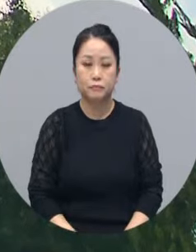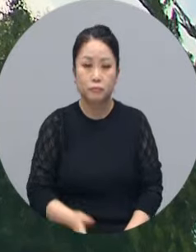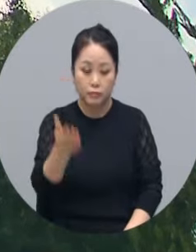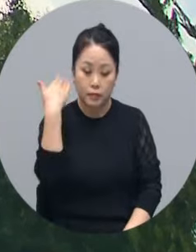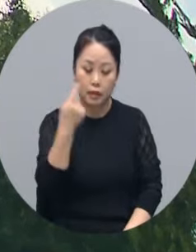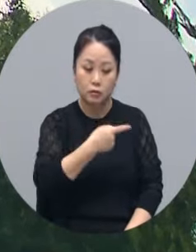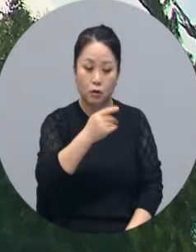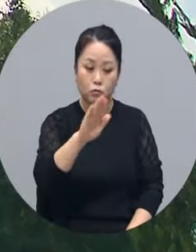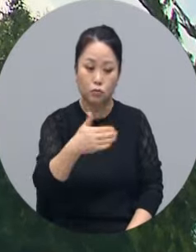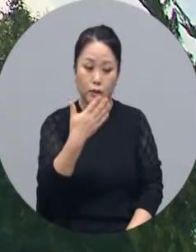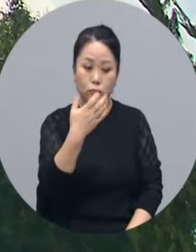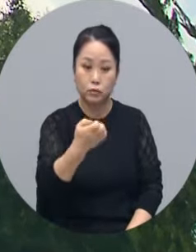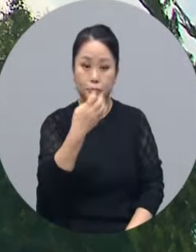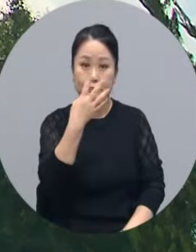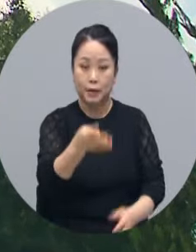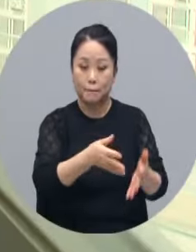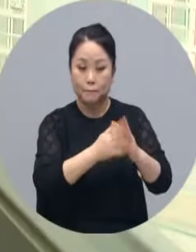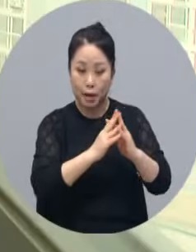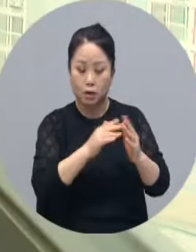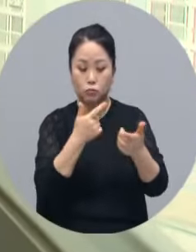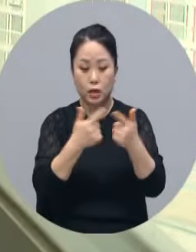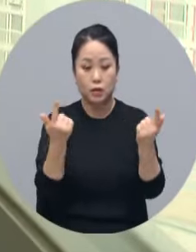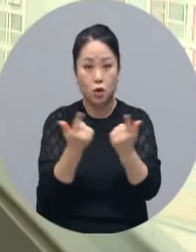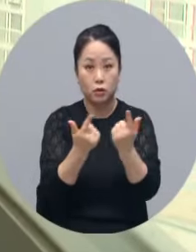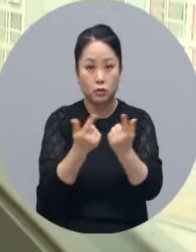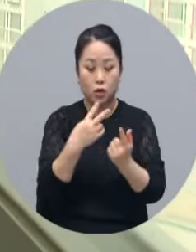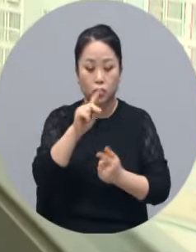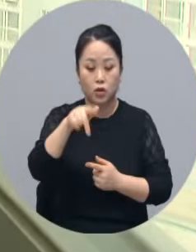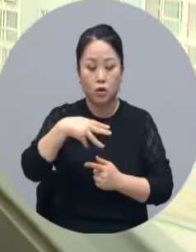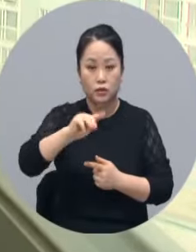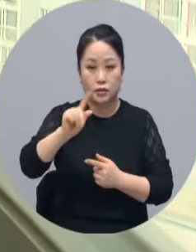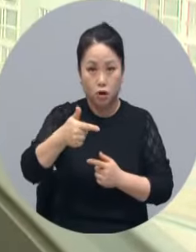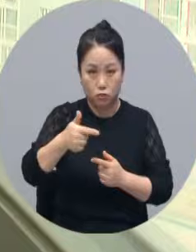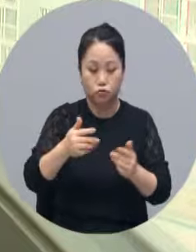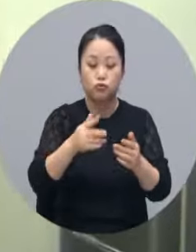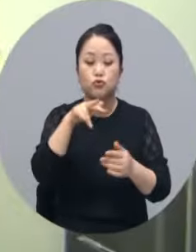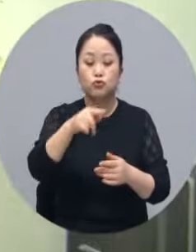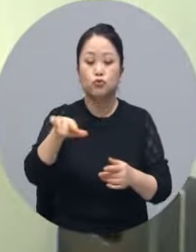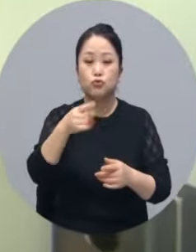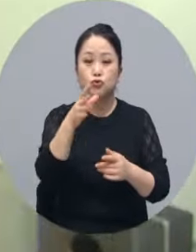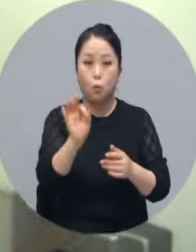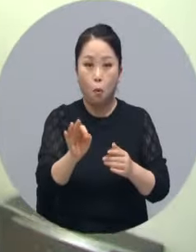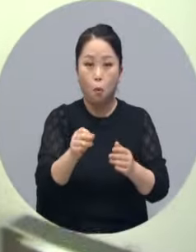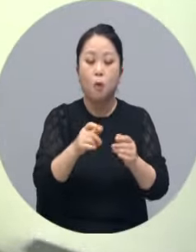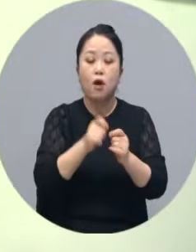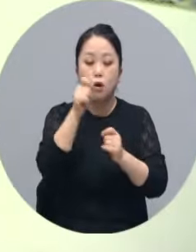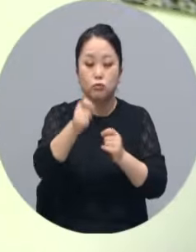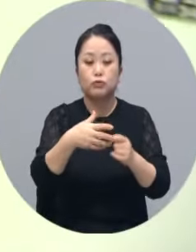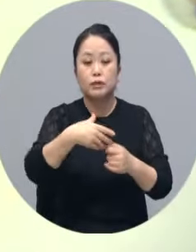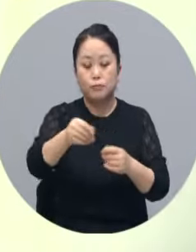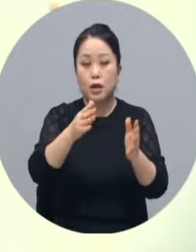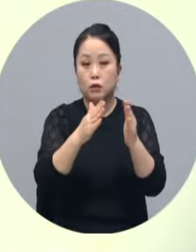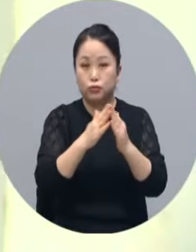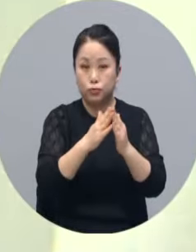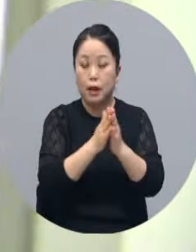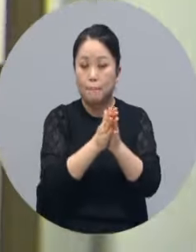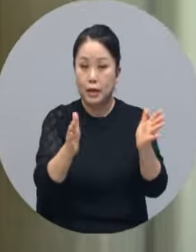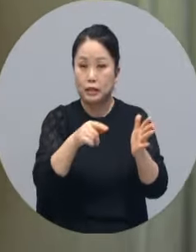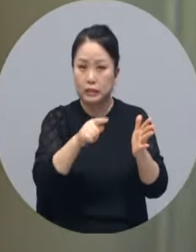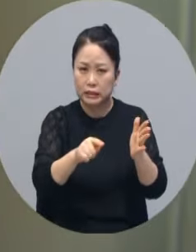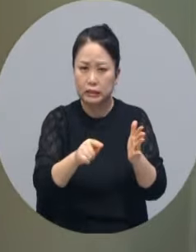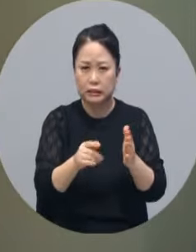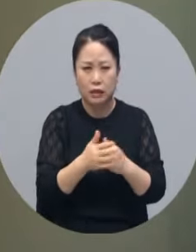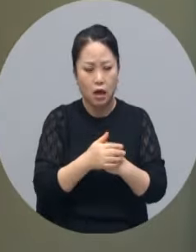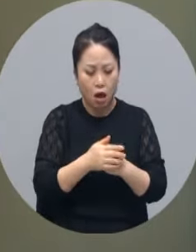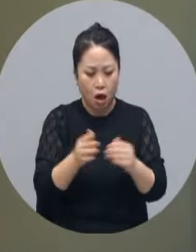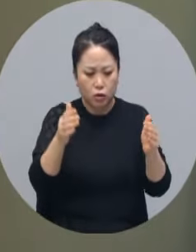지난 1994년 지어진 부산 북구 덕천주공 영구 임대주택. 전용 면적 27제곱미터 크기로 좁은 부엌과 방이